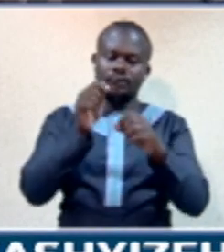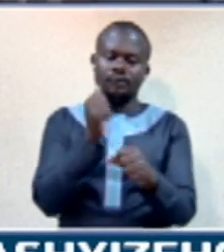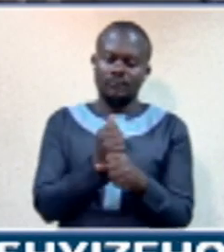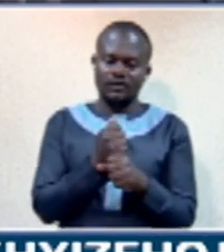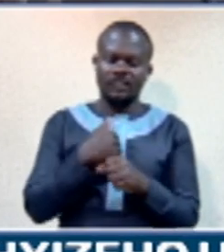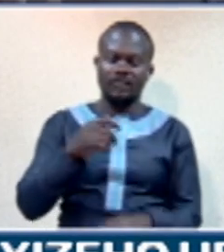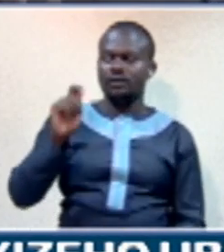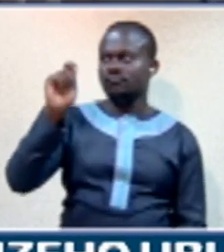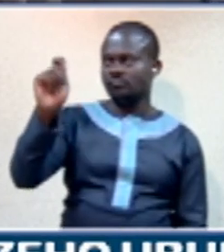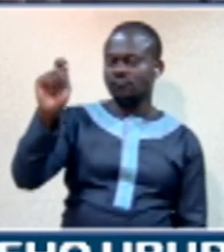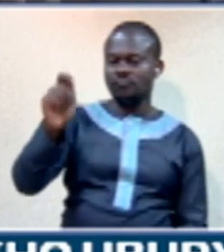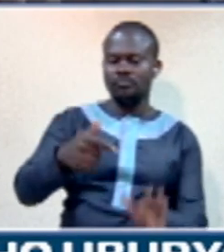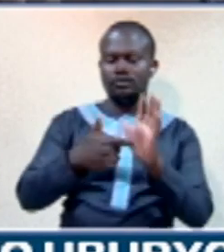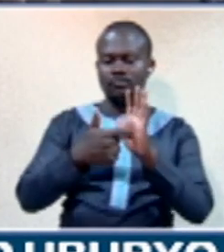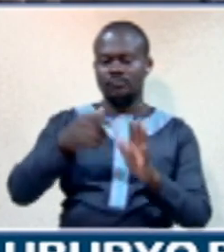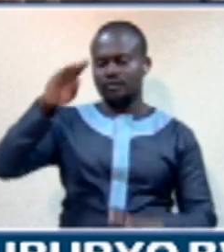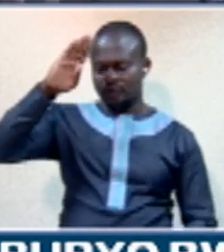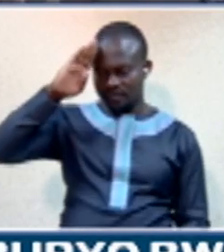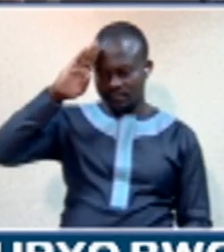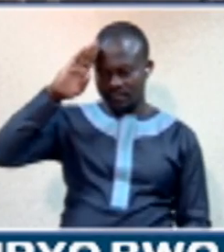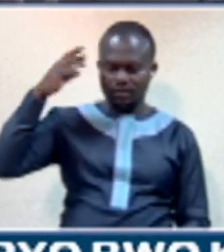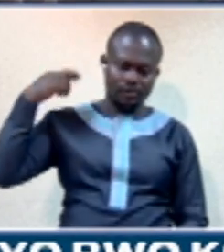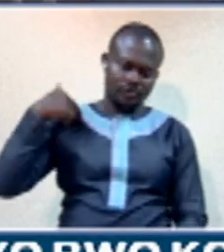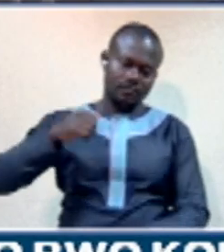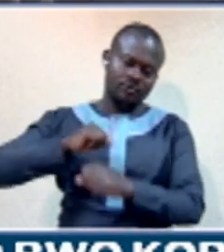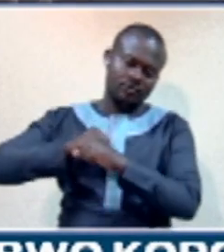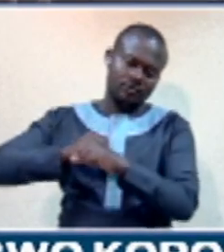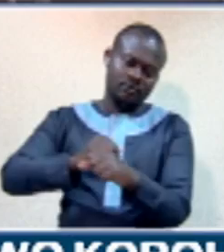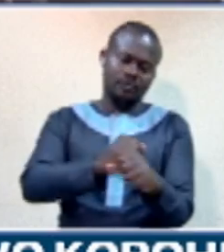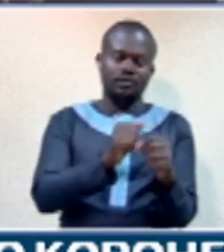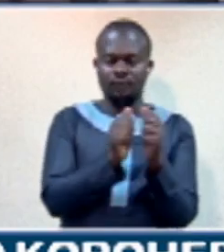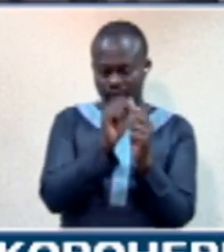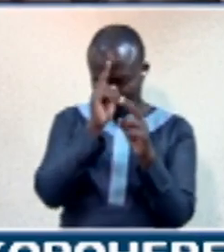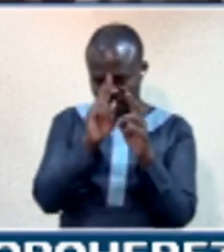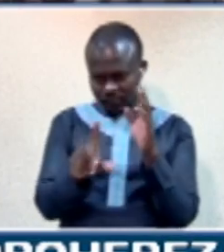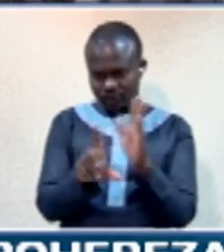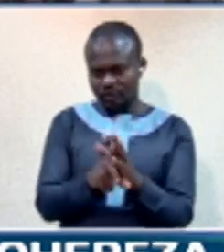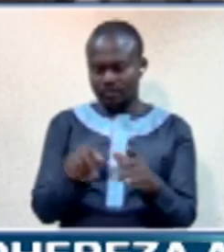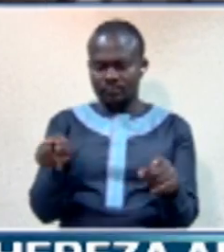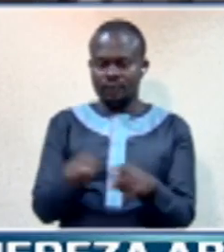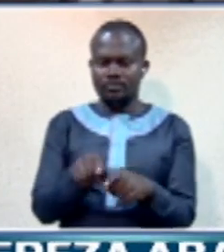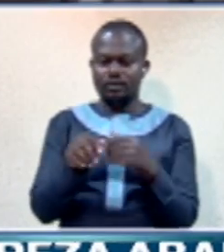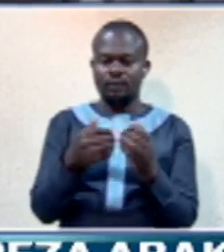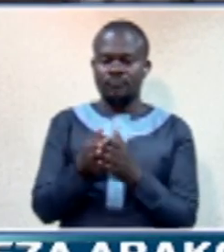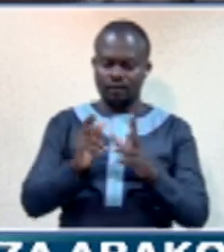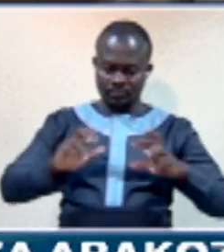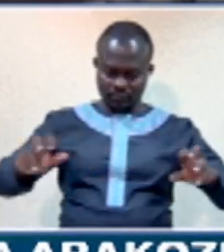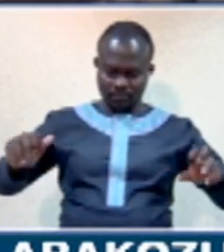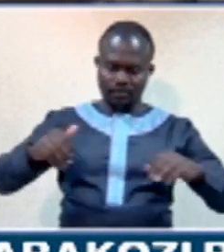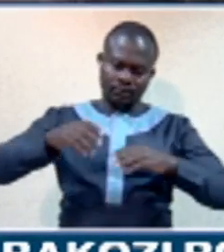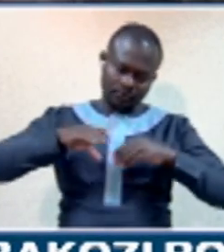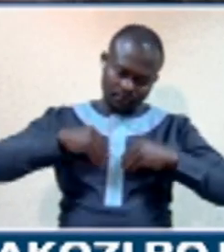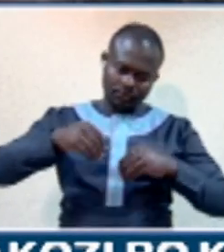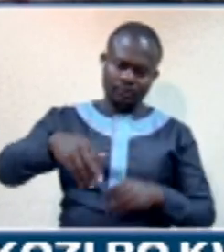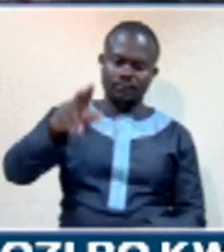bafite amabaje berekana, na polisi ishinzwe kubungabunga umutekano no kubahiriza amabwiriza nayo irabisuzuma ikabareka